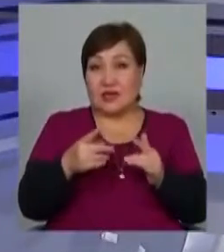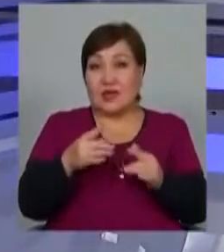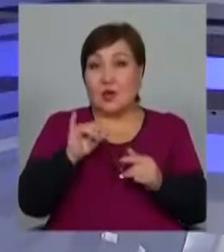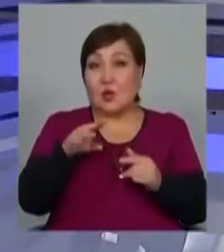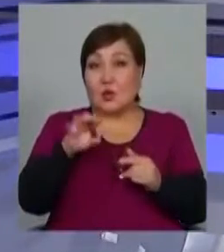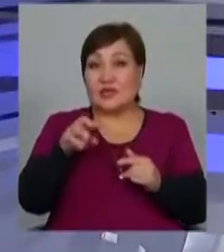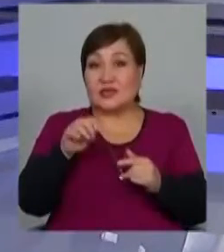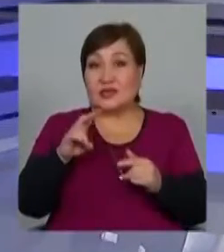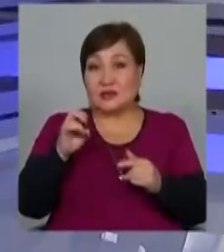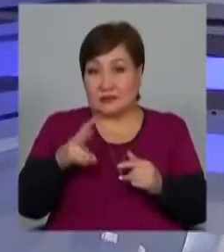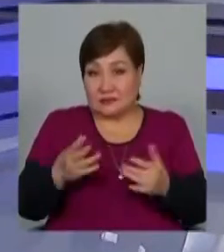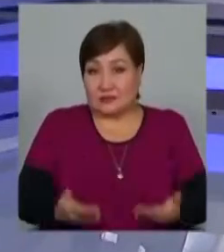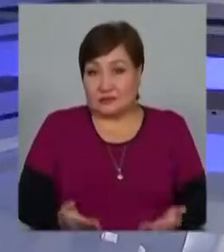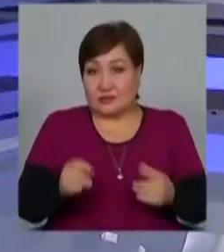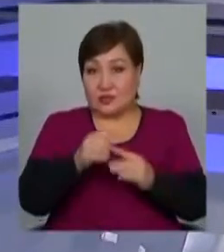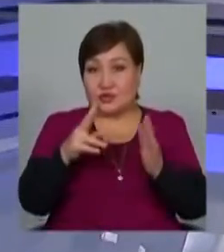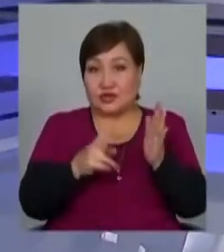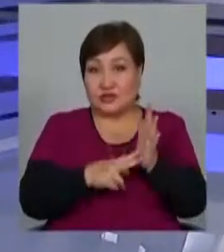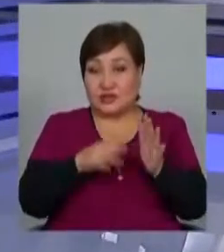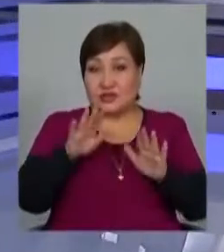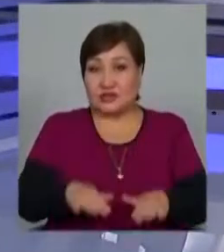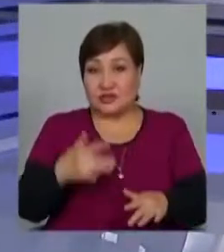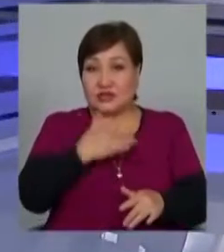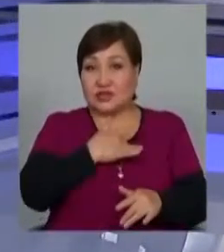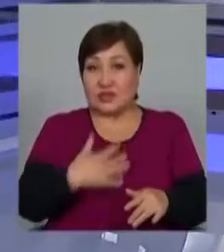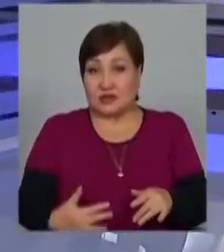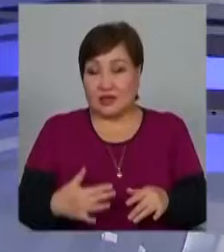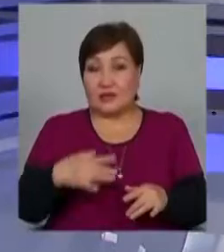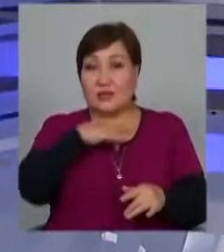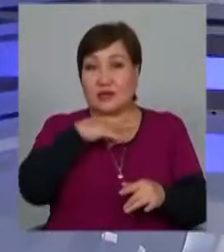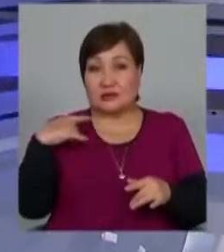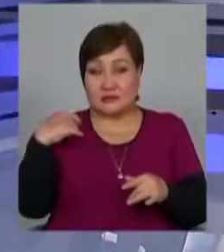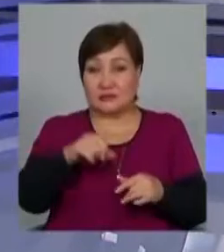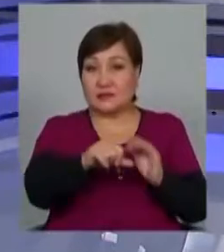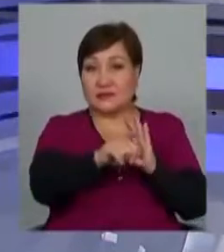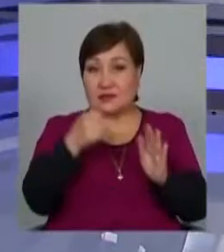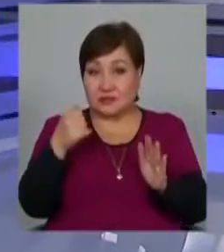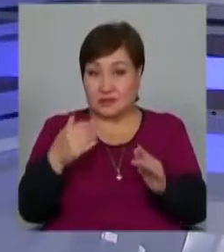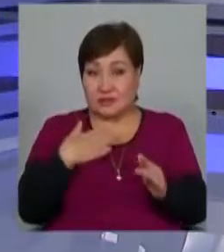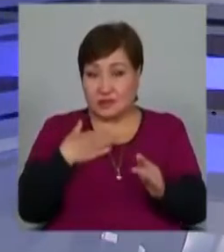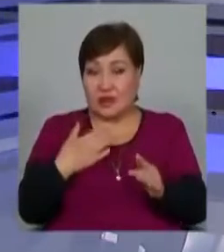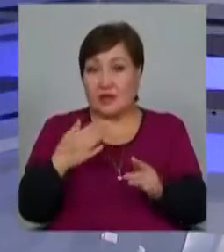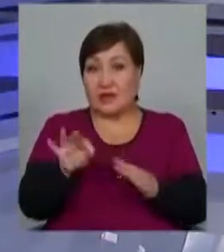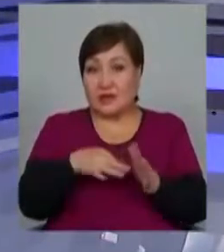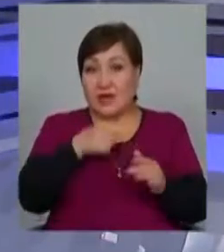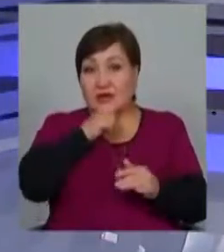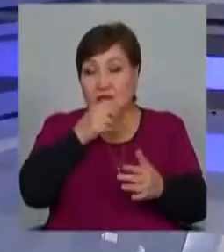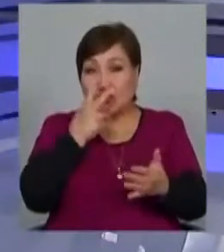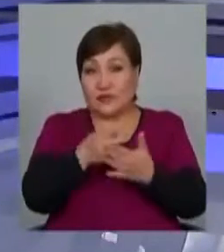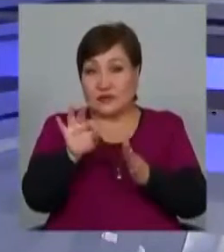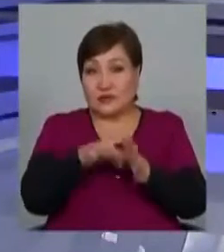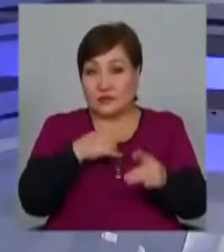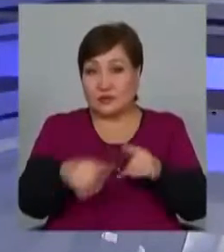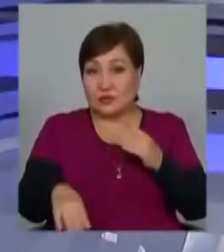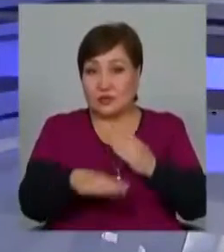16 жерінен жаралап тамағын кесіп үлгерген. Немересінің қансырап жатқанын көрген атасы бірден жедел жәрдем шақырған. Анасын